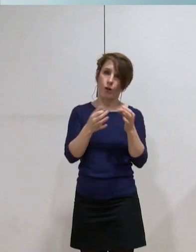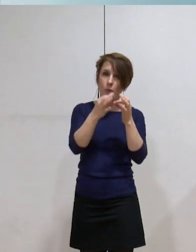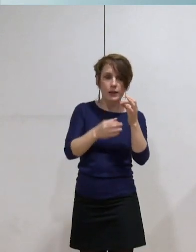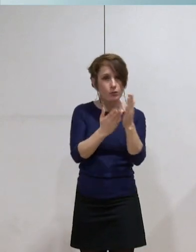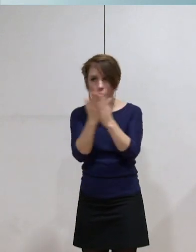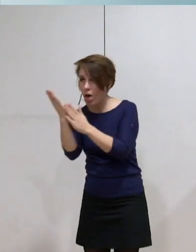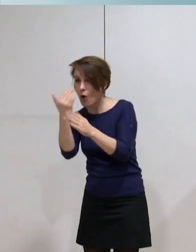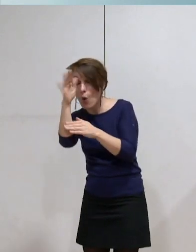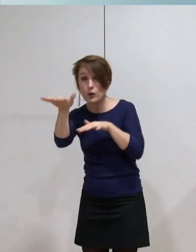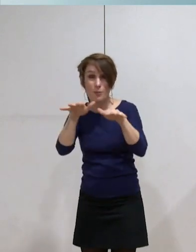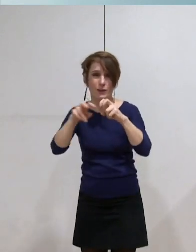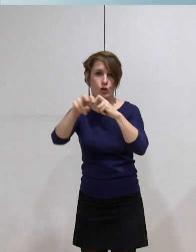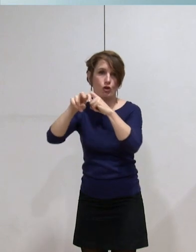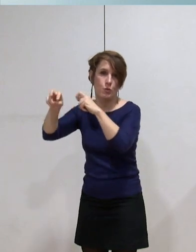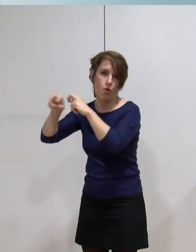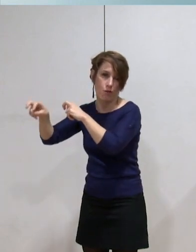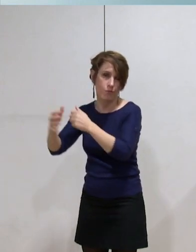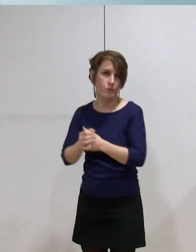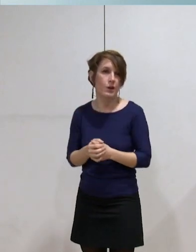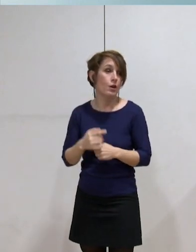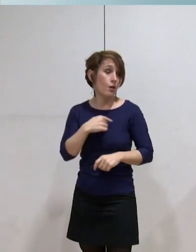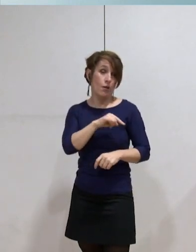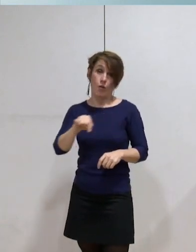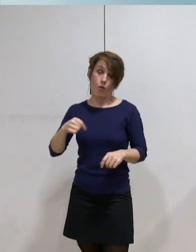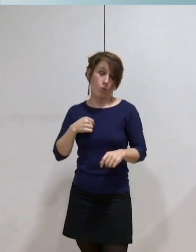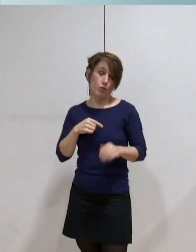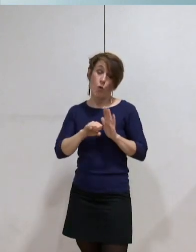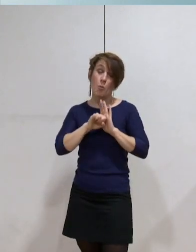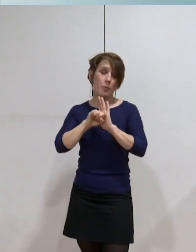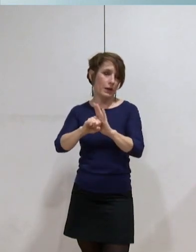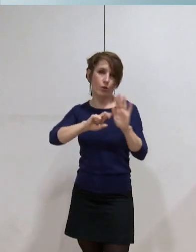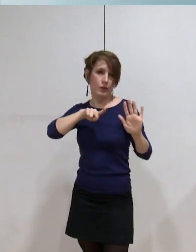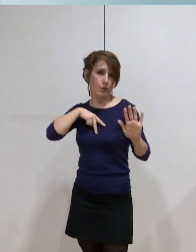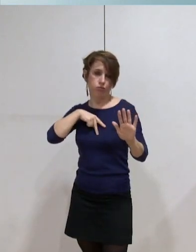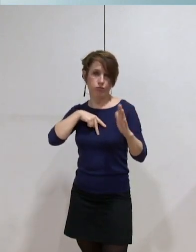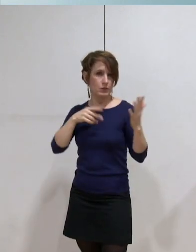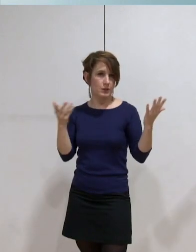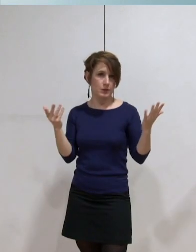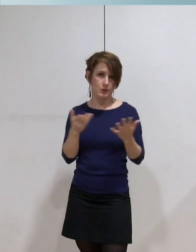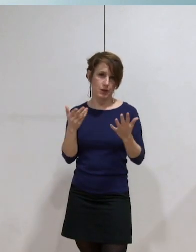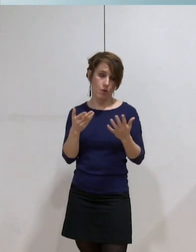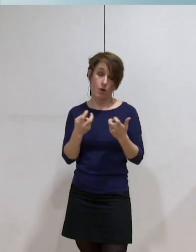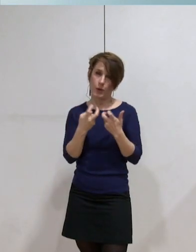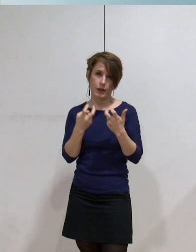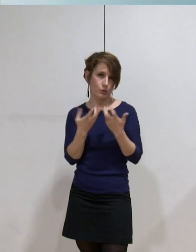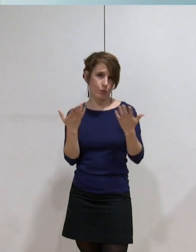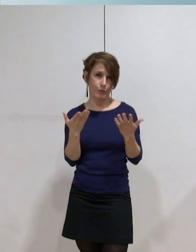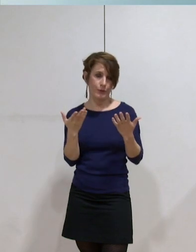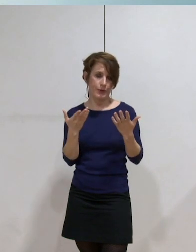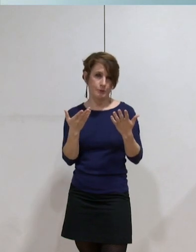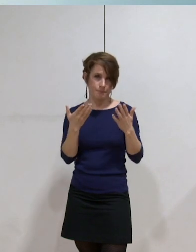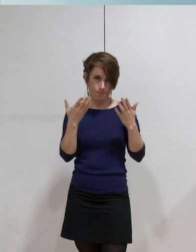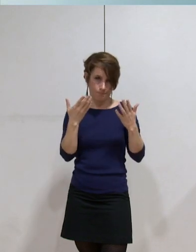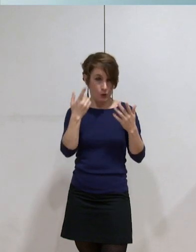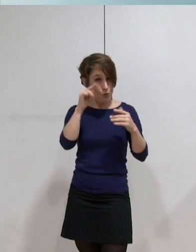transport notre priorité on l'a rappelé également dans tous ces modes de transport se portera notamment à